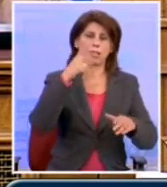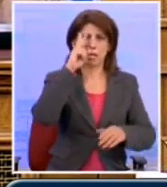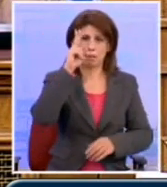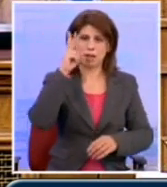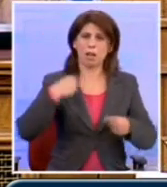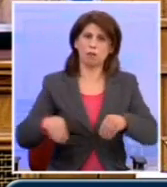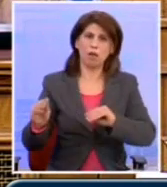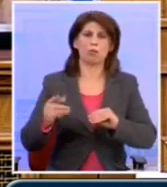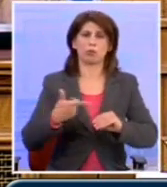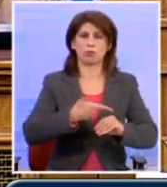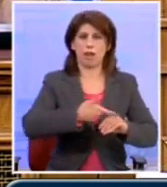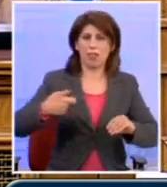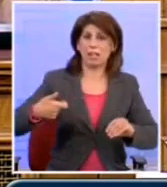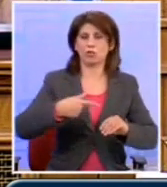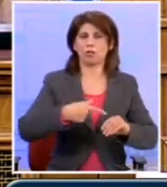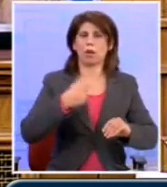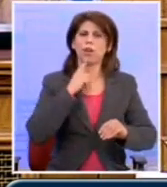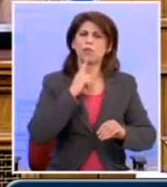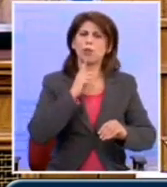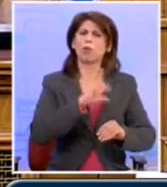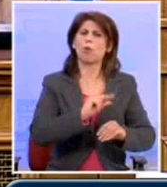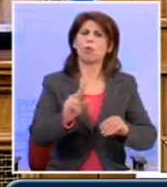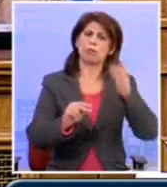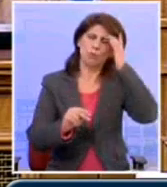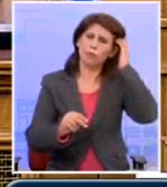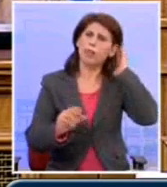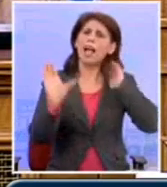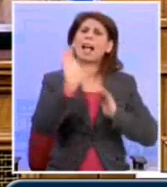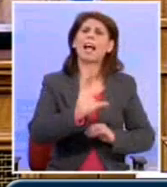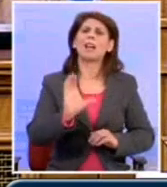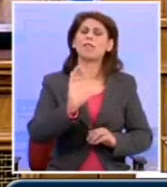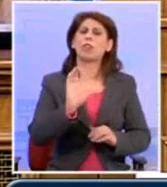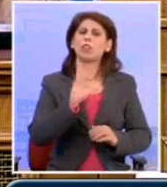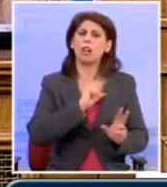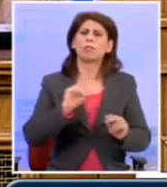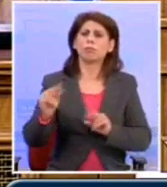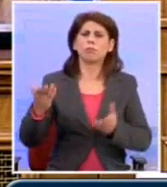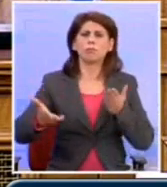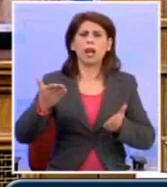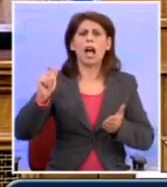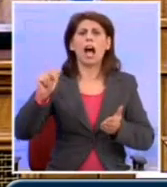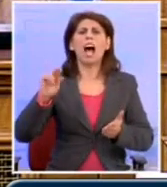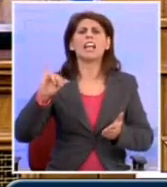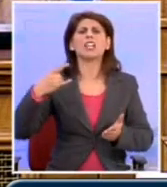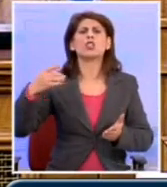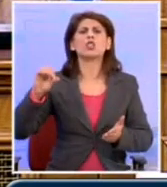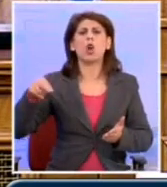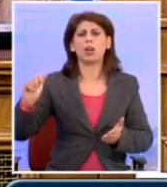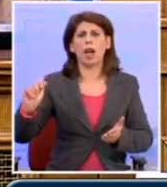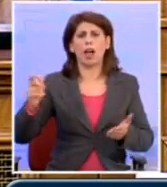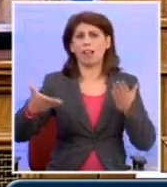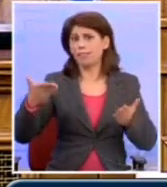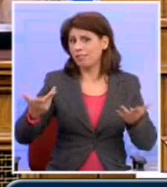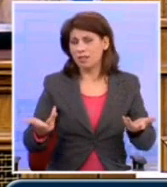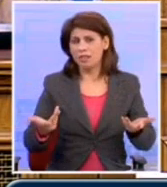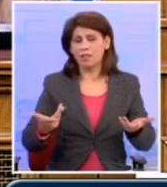χώρες. Έτσι, αυτό ισχύει και στην Καλιφόρνια σε σχέση με την Αριζόνα. Δεν είναι μόνο ευρωπαϊκό φαινόμενο. Έτσι. Οπότε